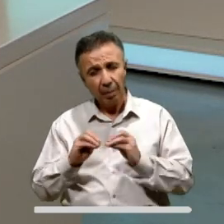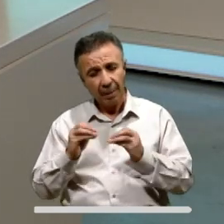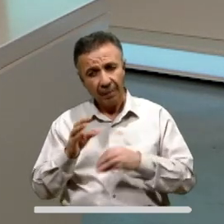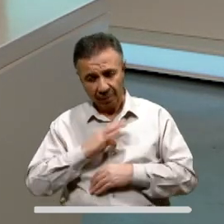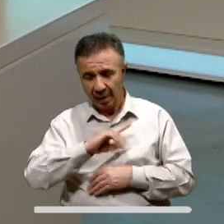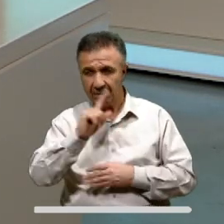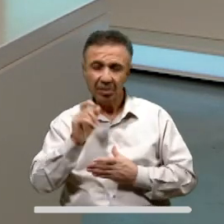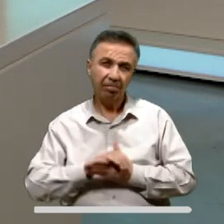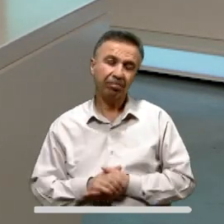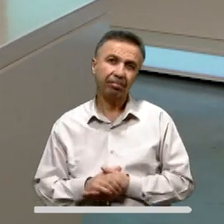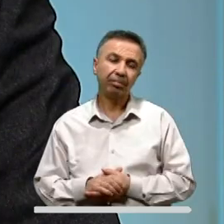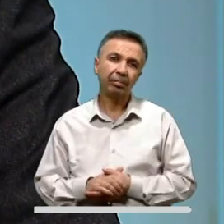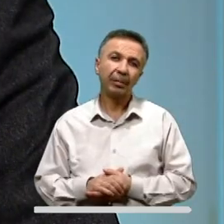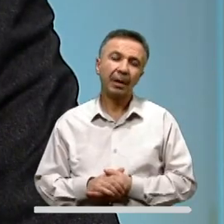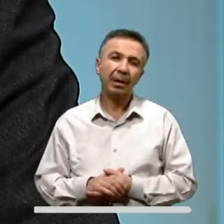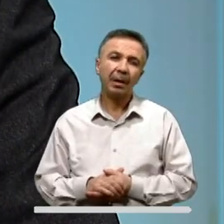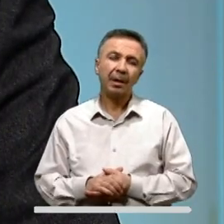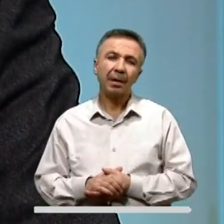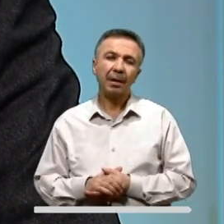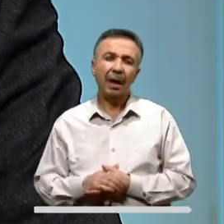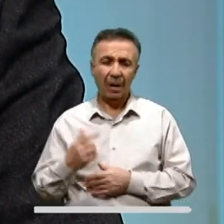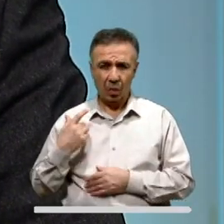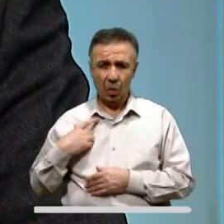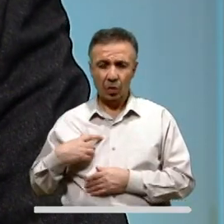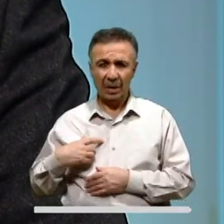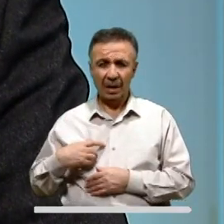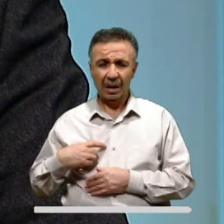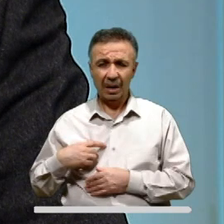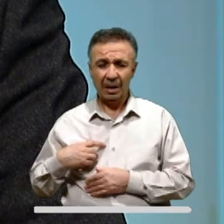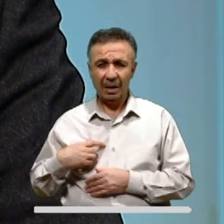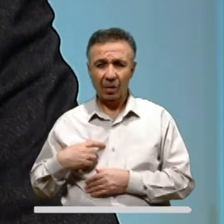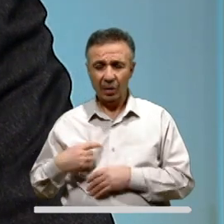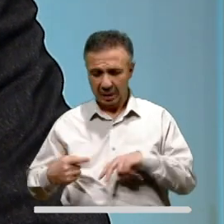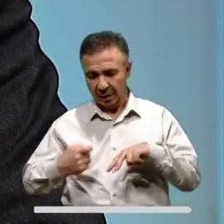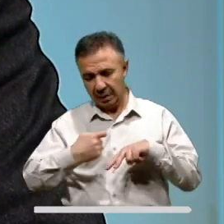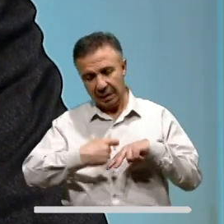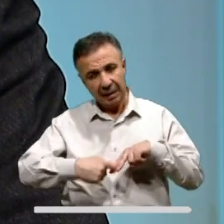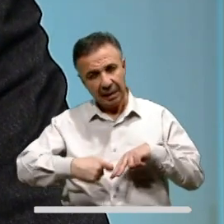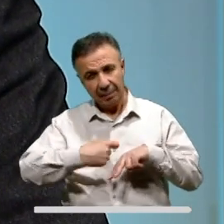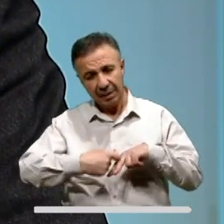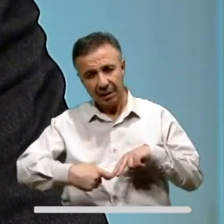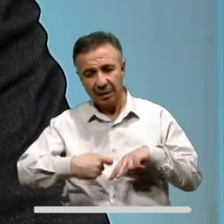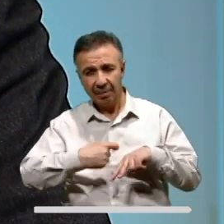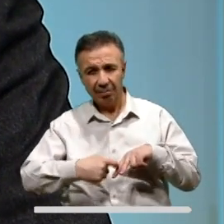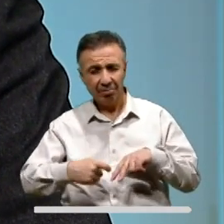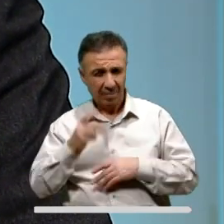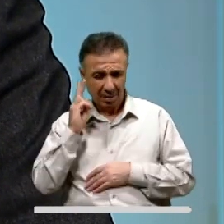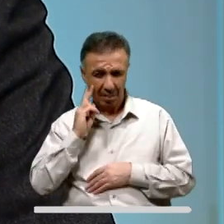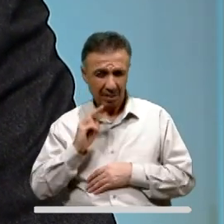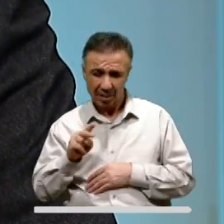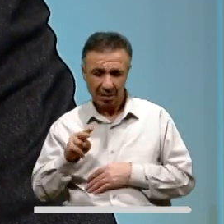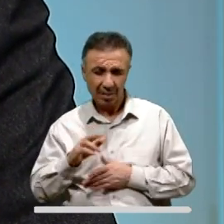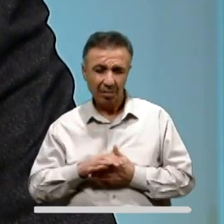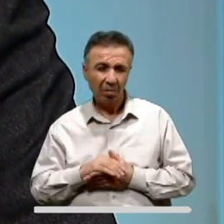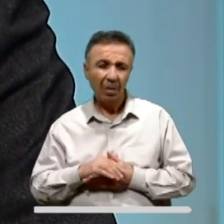Yani kişisel temizlik değil mi? Hı-hı. O şekilde anladık. Şimdi burada